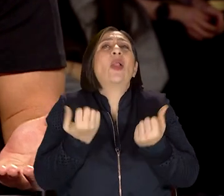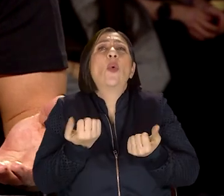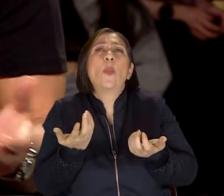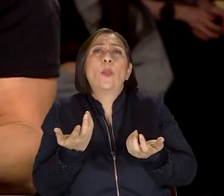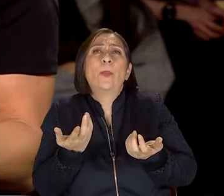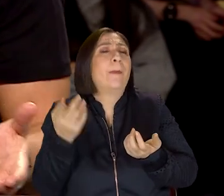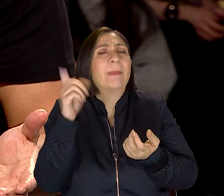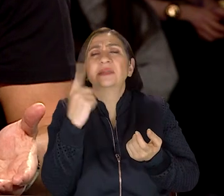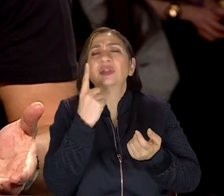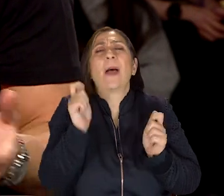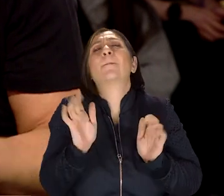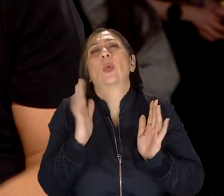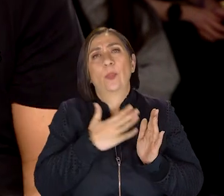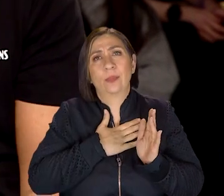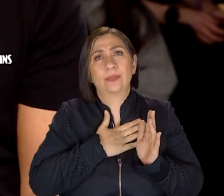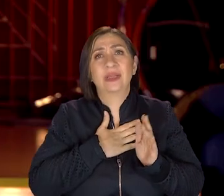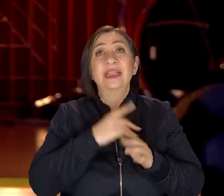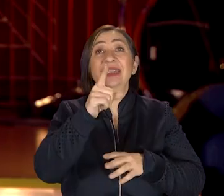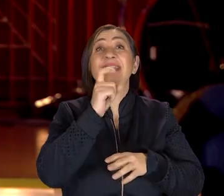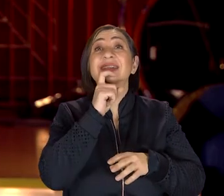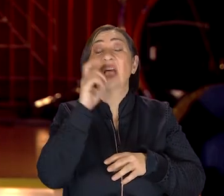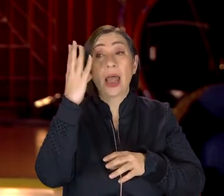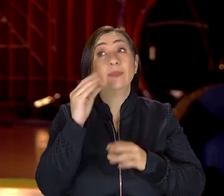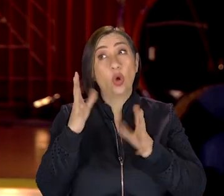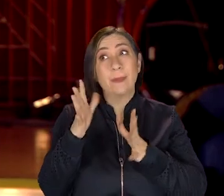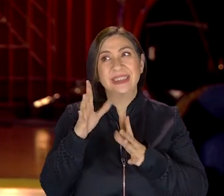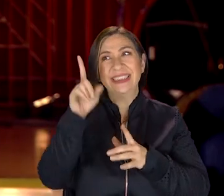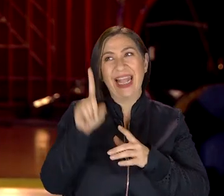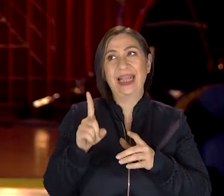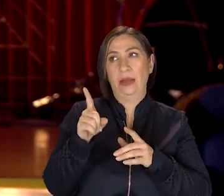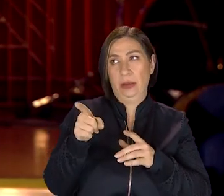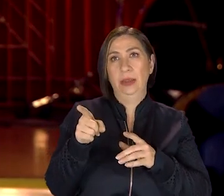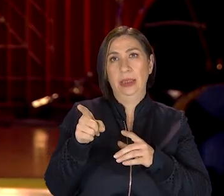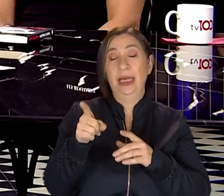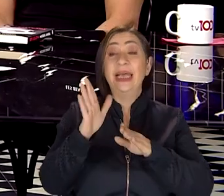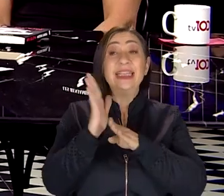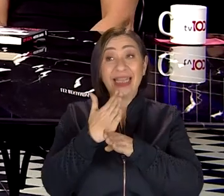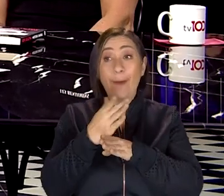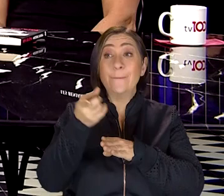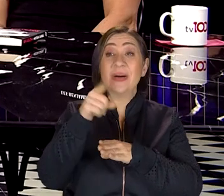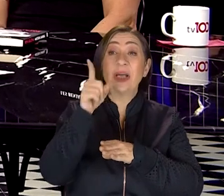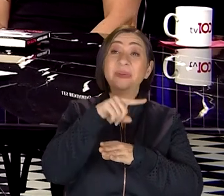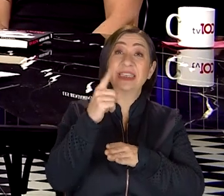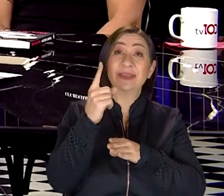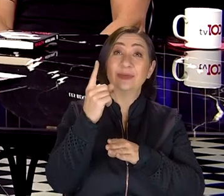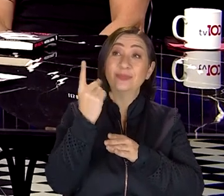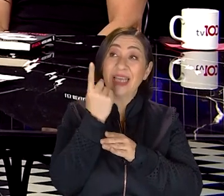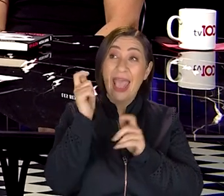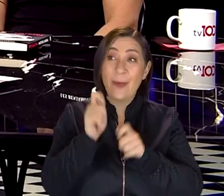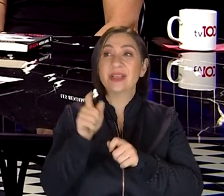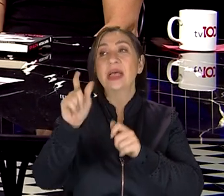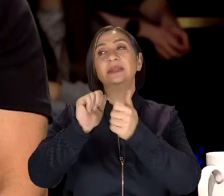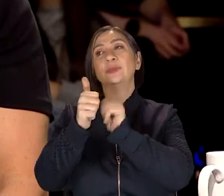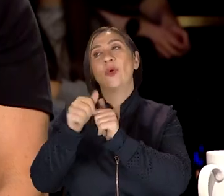Onun için yapıyorum. Başka bir şey evet. için yapmıyorum yani. Siz yanlış anlamış olabilirsiniz baştan. Çünkü aslında başka şeyler de vardı yapılacak. Sen spor